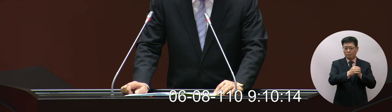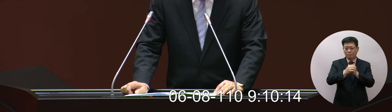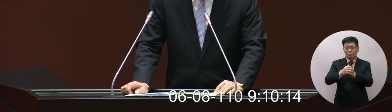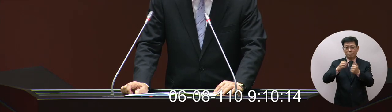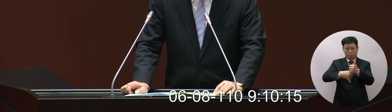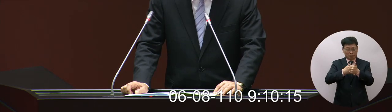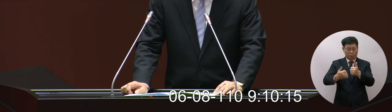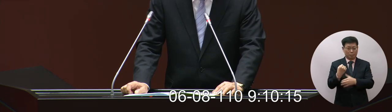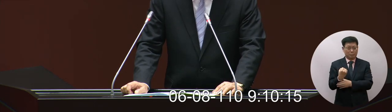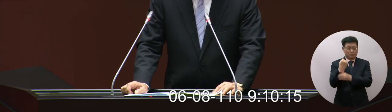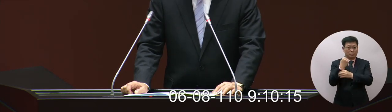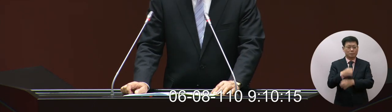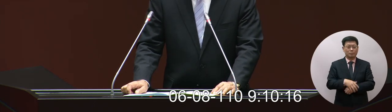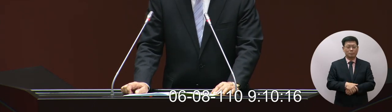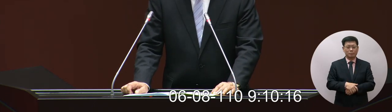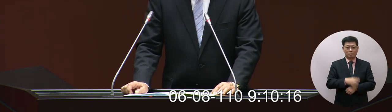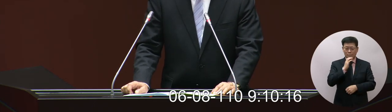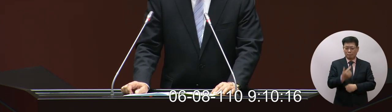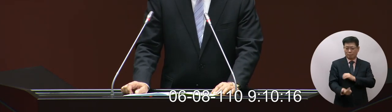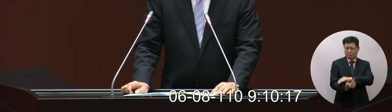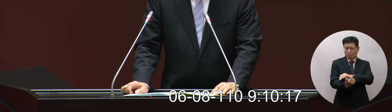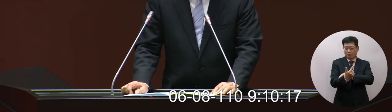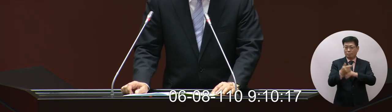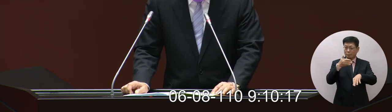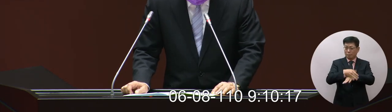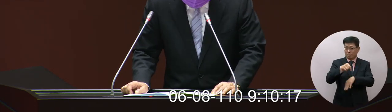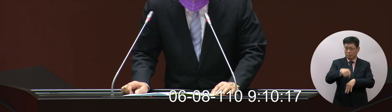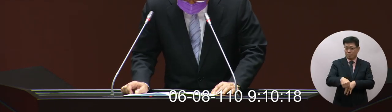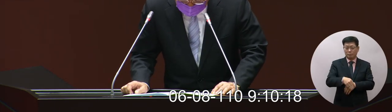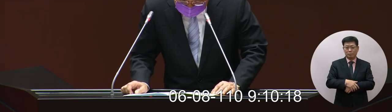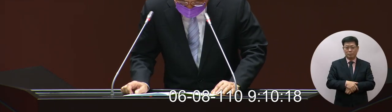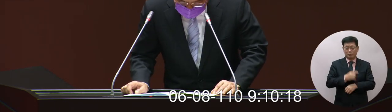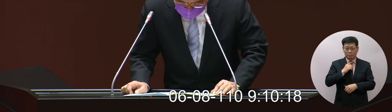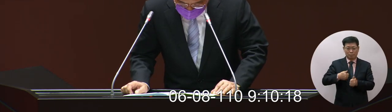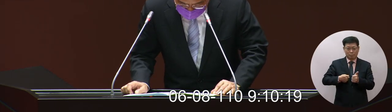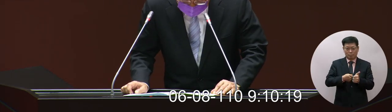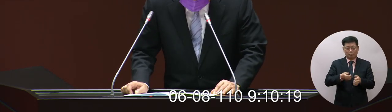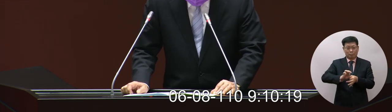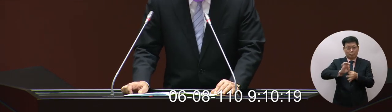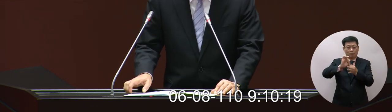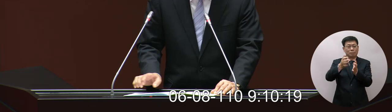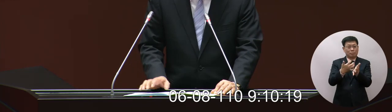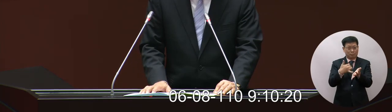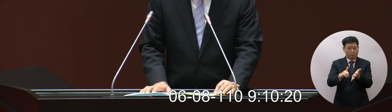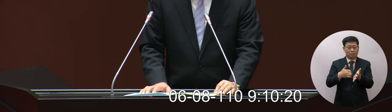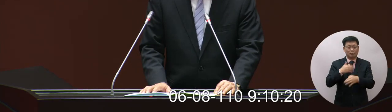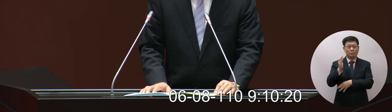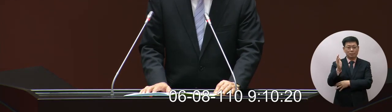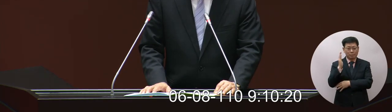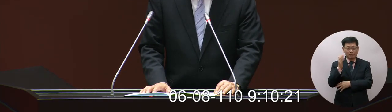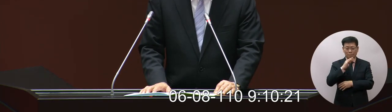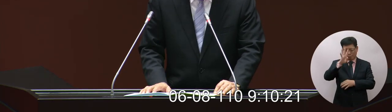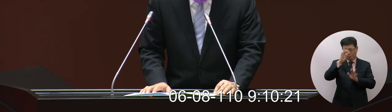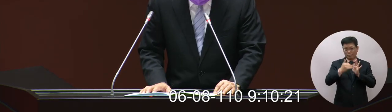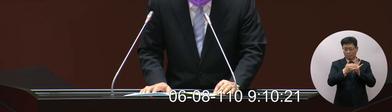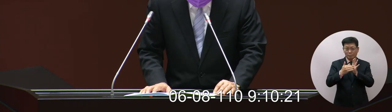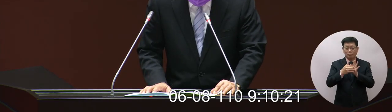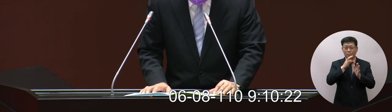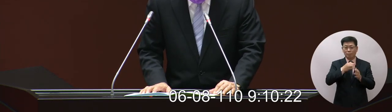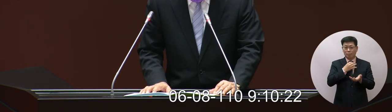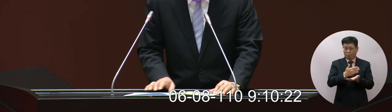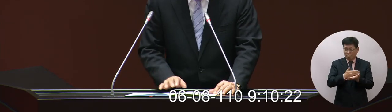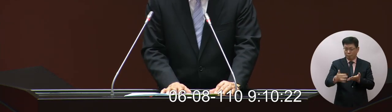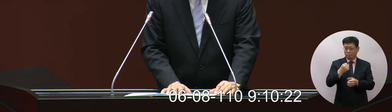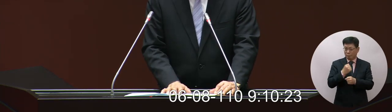员鼎力支持，早日通过这一次的追加预算案，使政府防疫纾